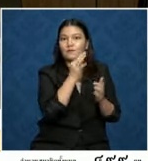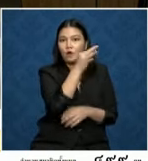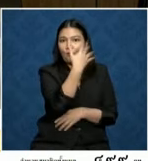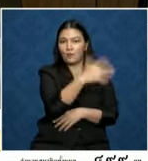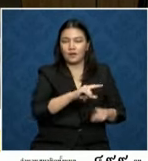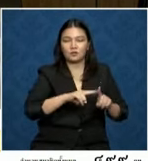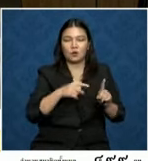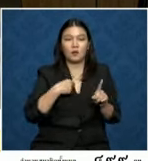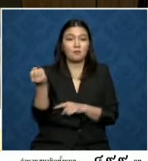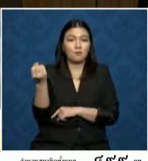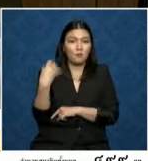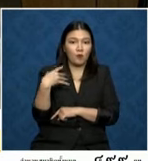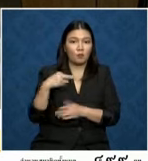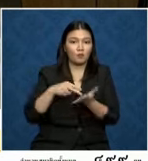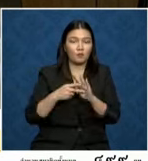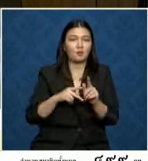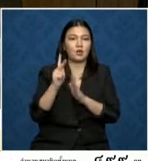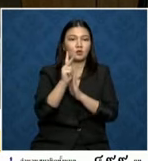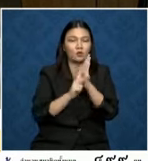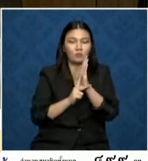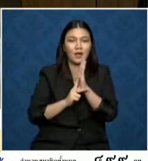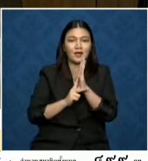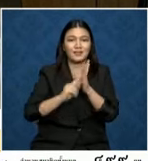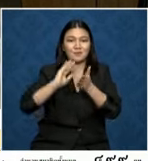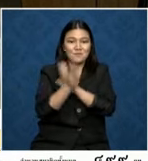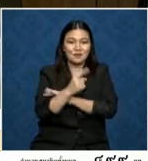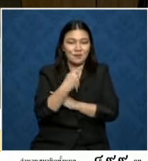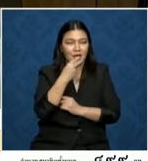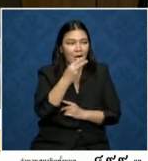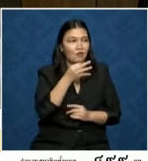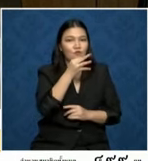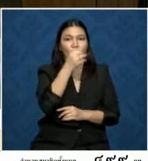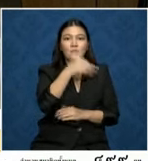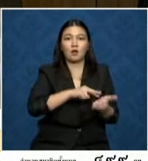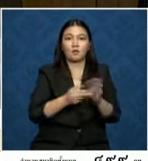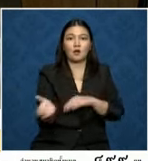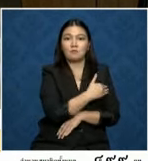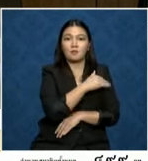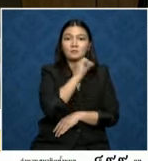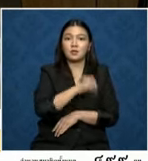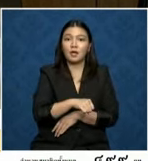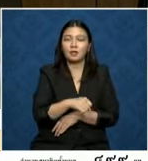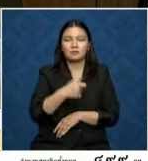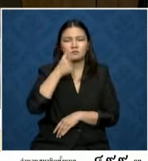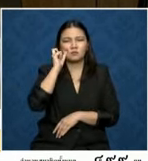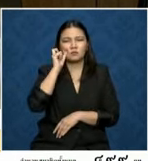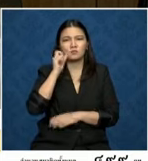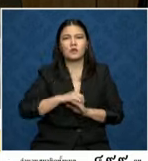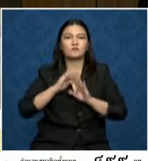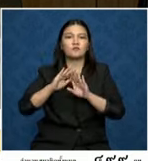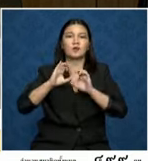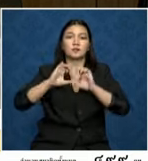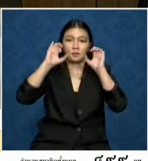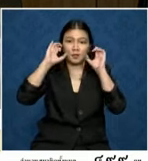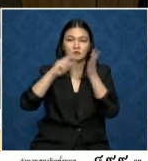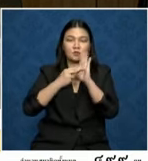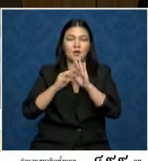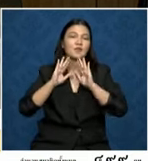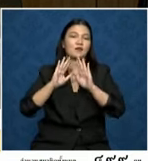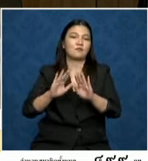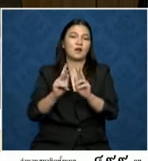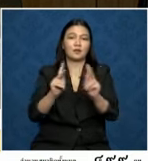คดีพรบ.ฉบับนี้มาเขาไม่สามารถทำอะไรได้แล้วก็ถือว่าตกไปเลยหรือครับในส่วนตัวนี้ขอฝากทางรัฐบาลนะครับและทางกรรมาธิการวิ